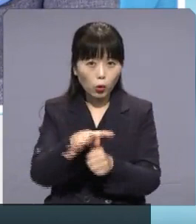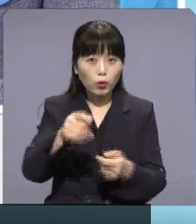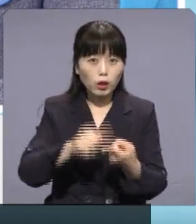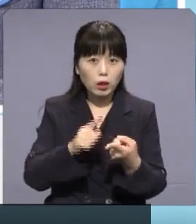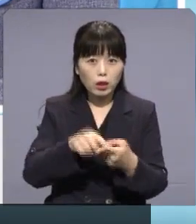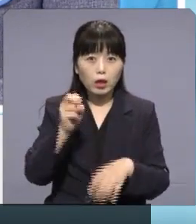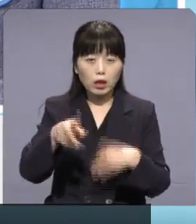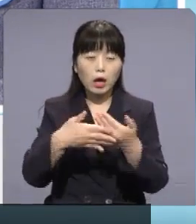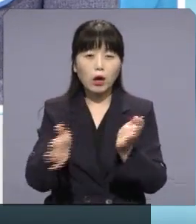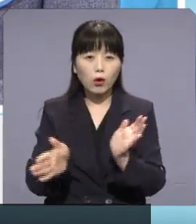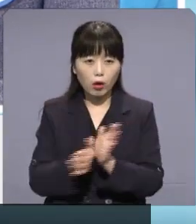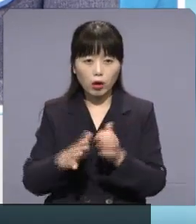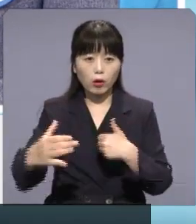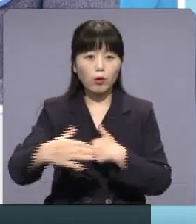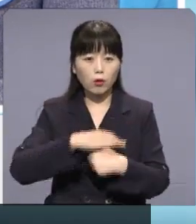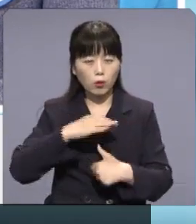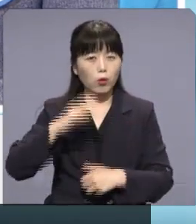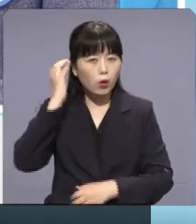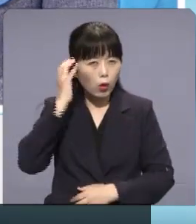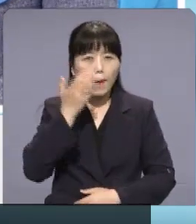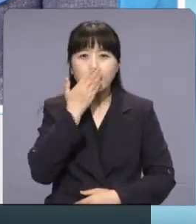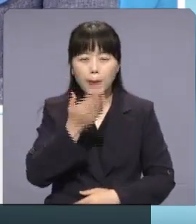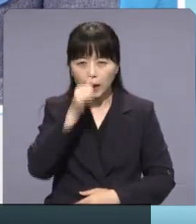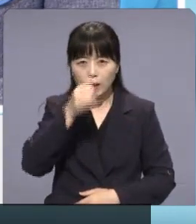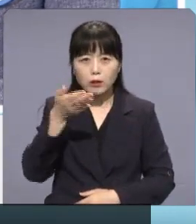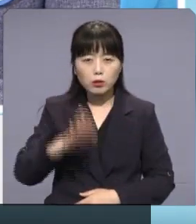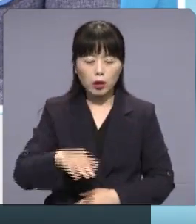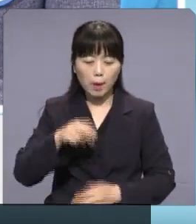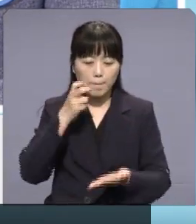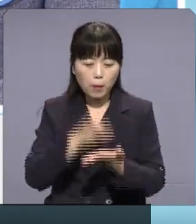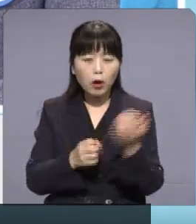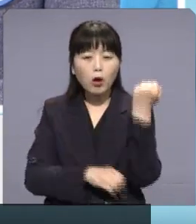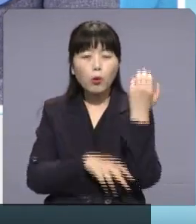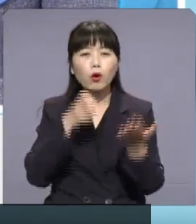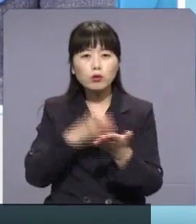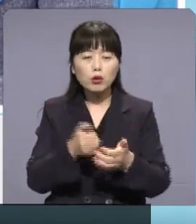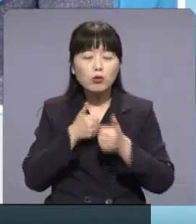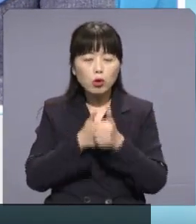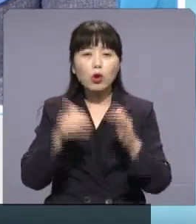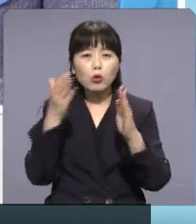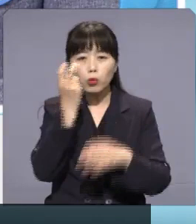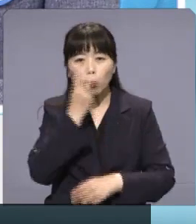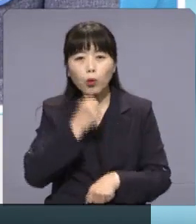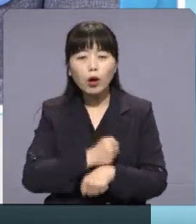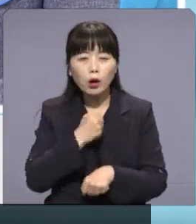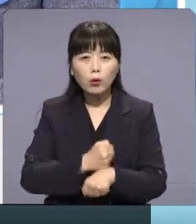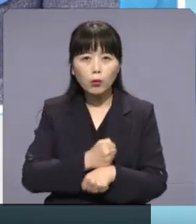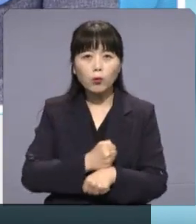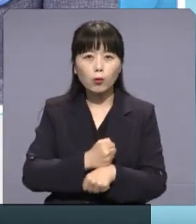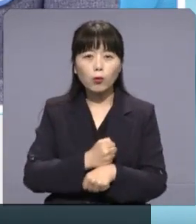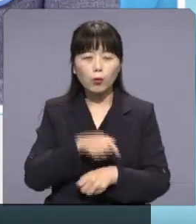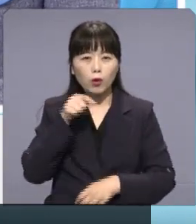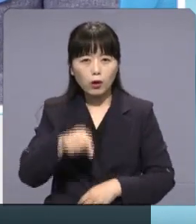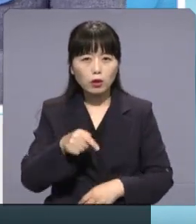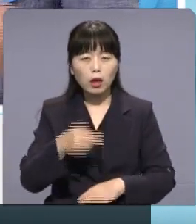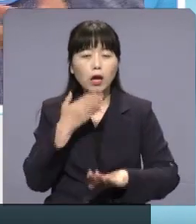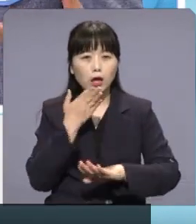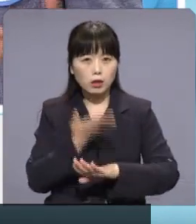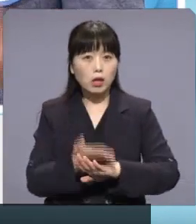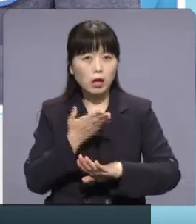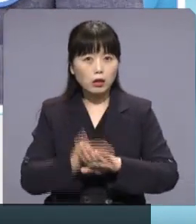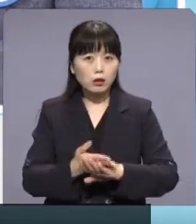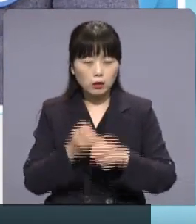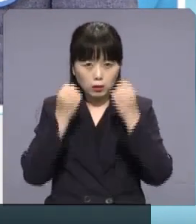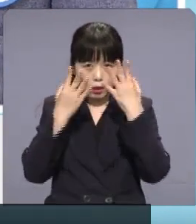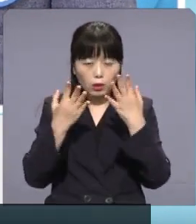야권의 공세로부터 상당히 곤혹스러울 수가 있는데 아니 법과 원칙에 따라서 조사하고 거기에 다른 여러 가지